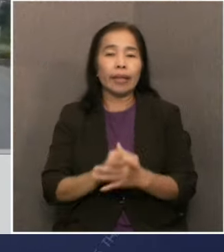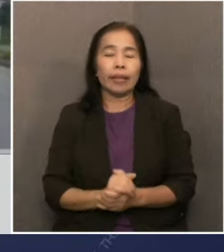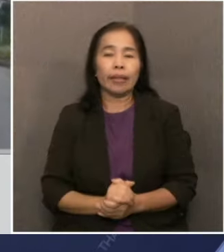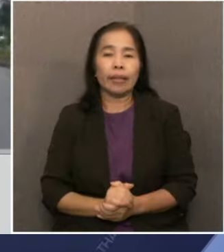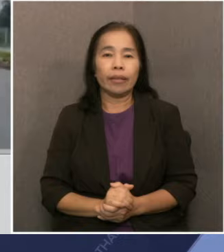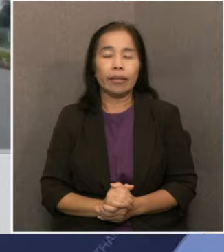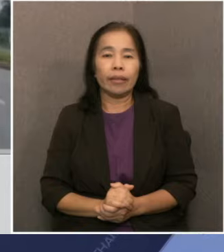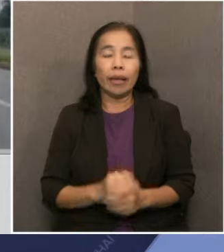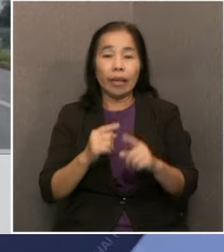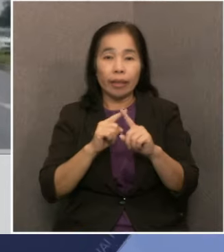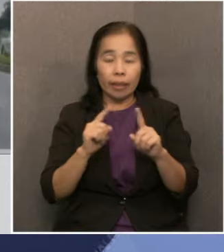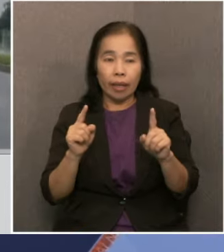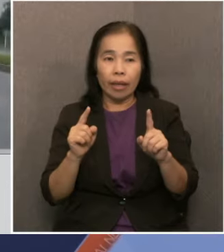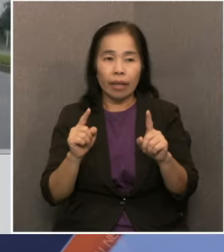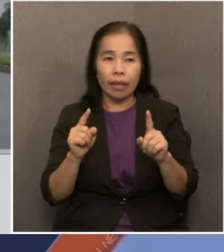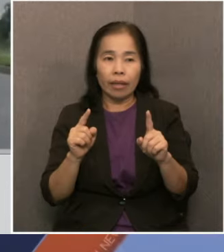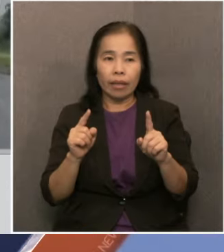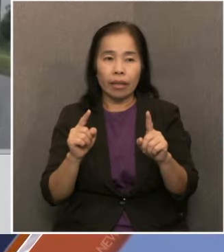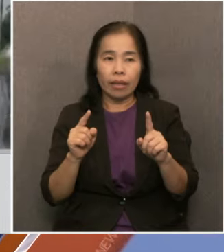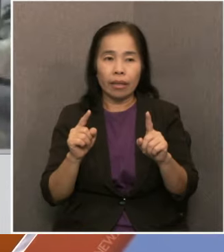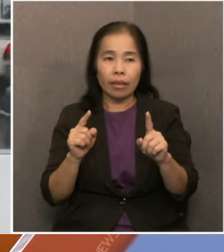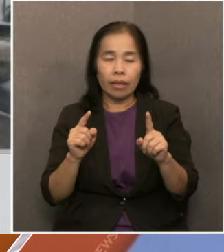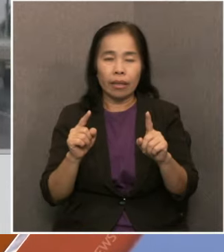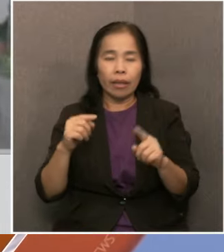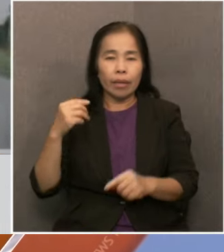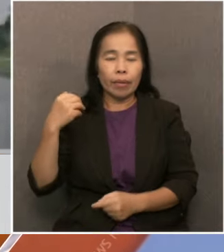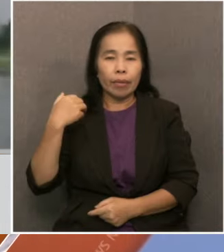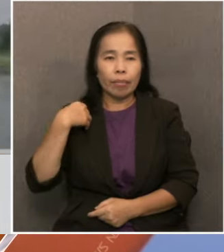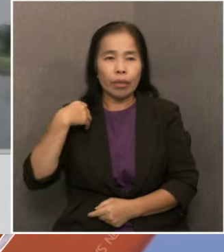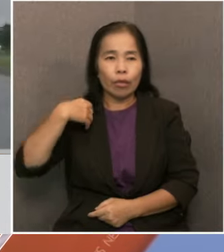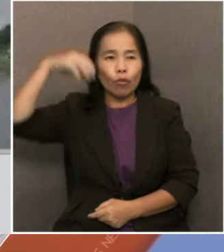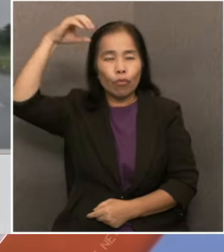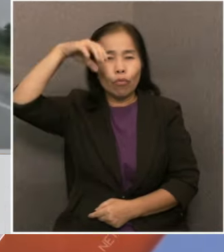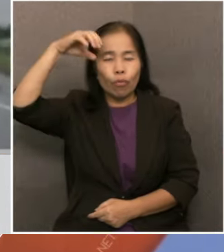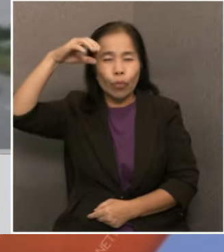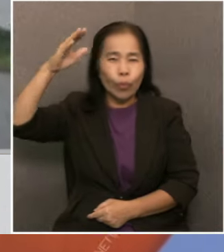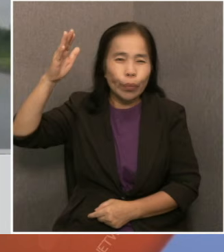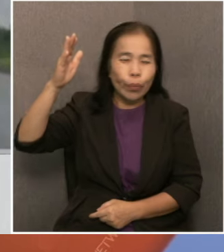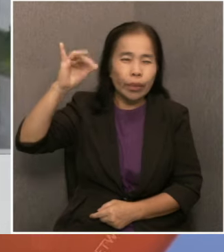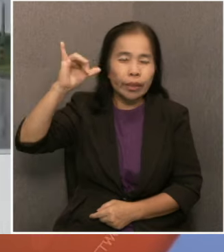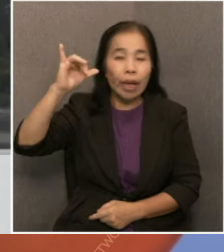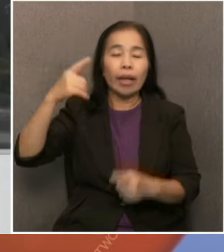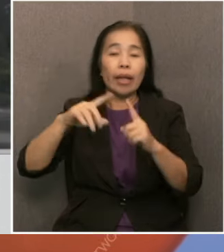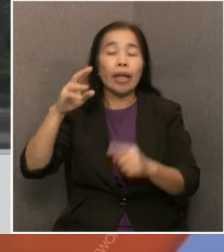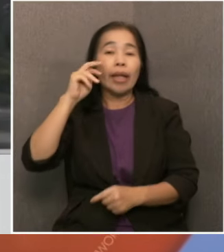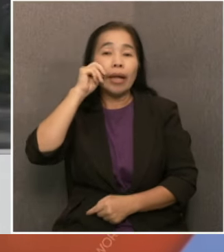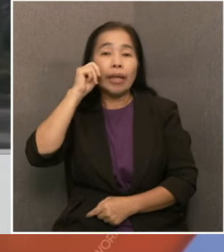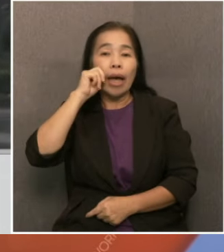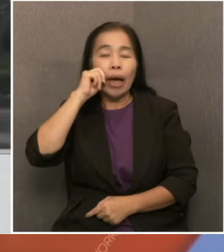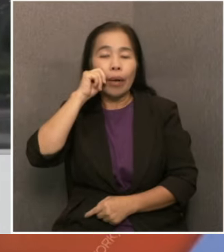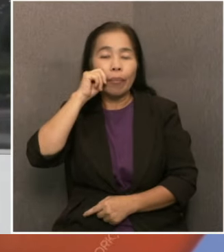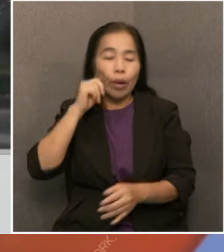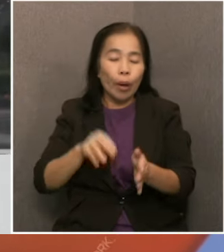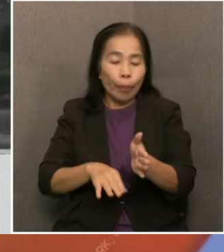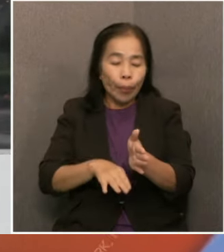และหว่างทางที่เขาจะไปเลือนอนปัญหาเรื่องน้ำในทุ่ง มั